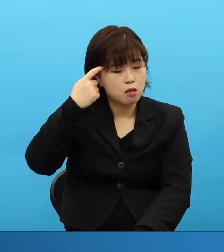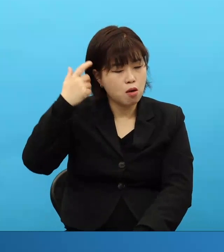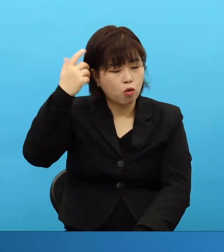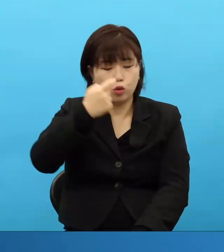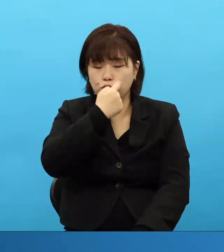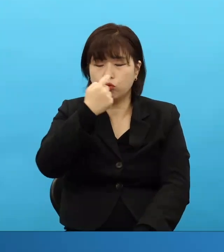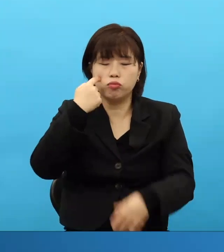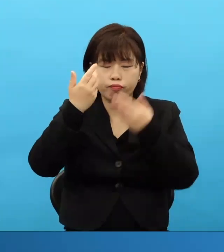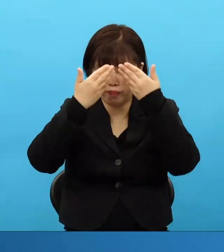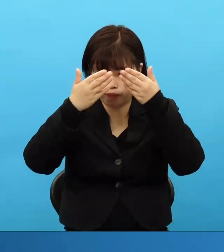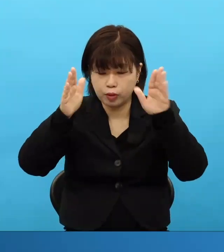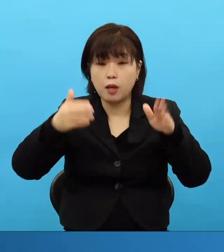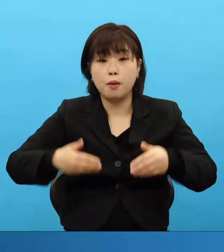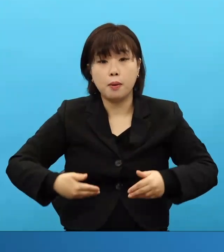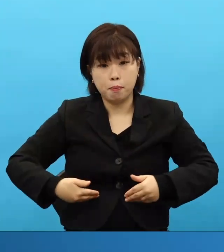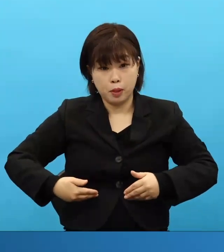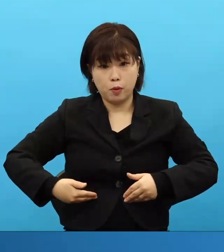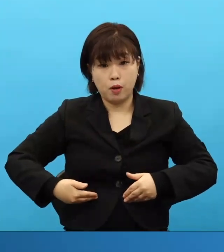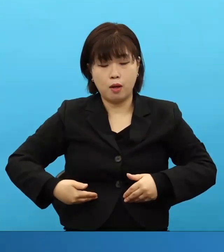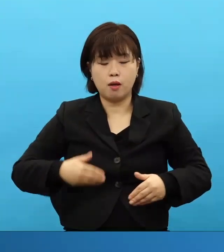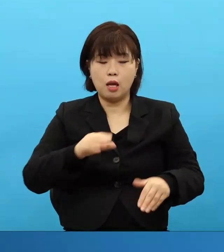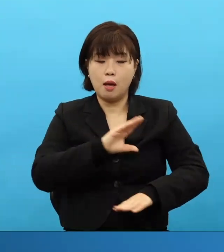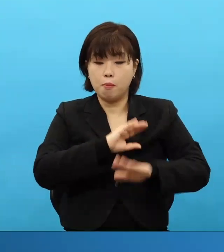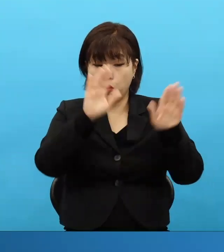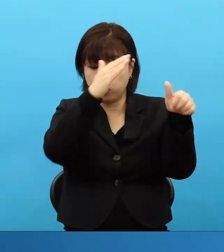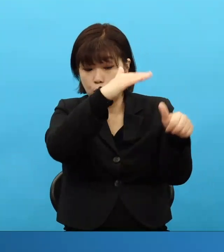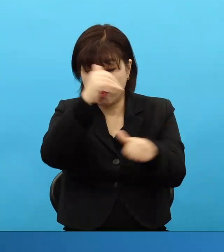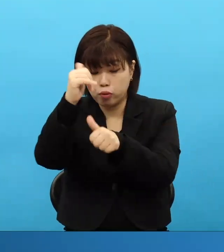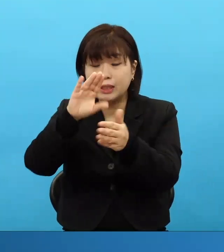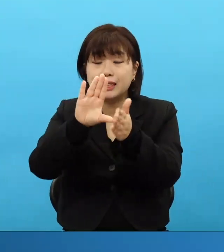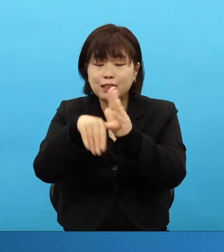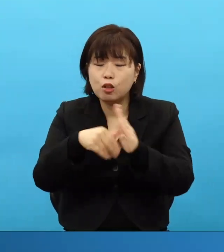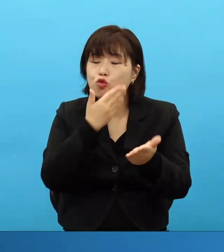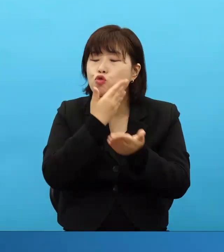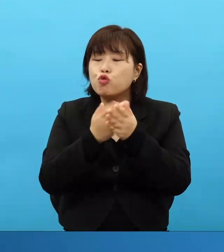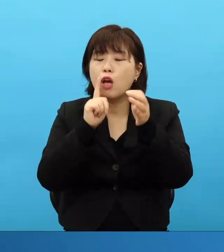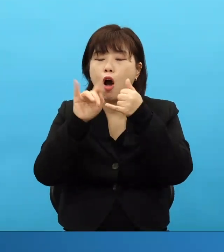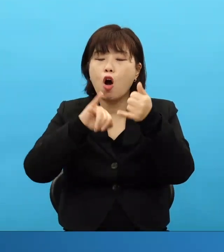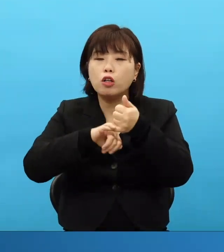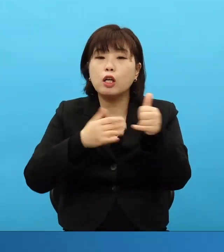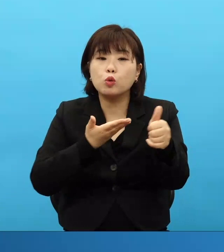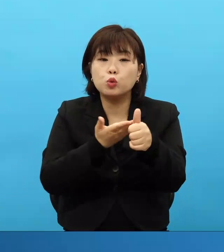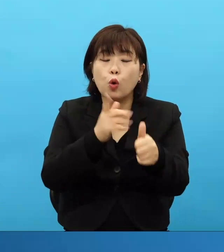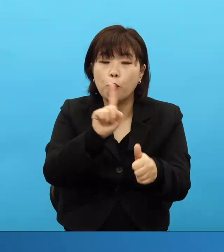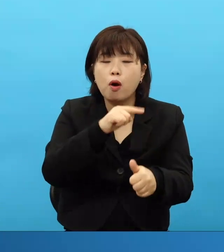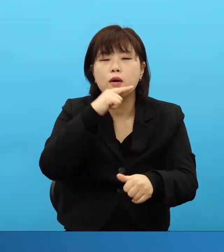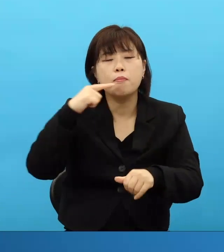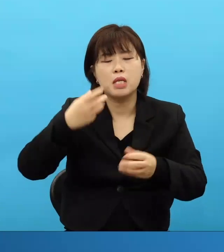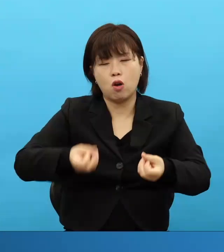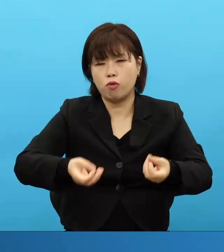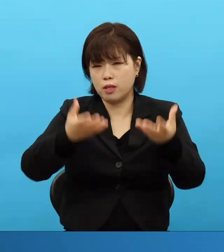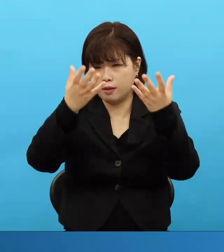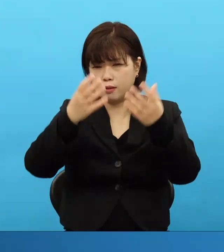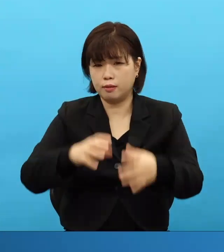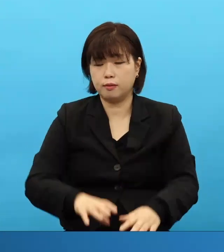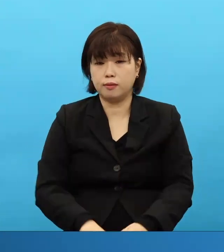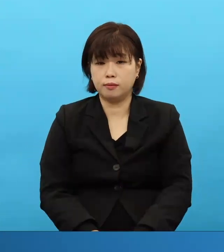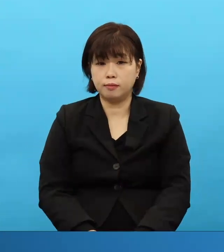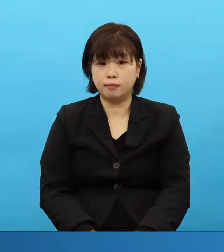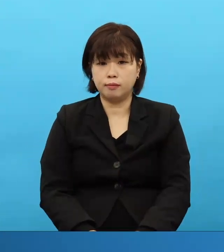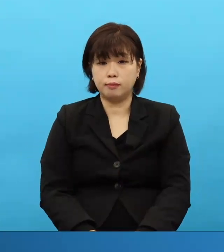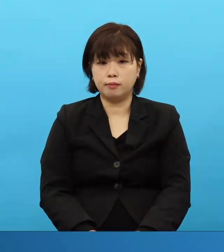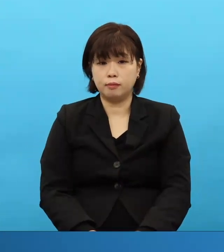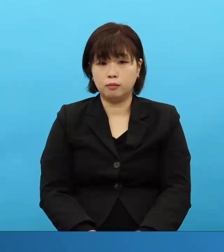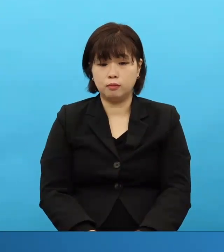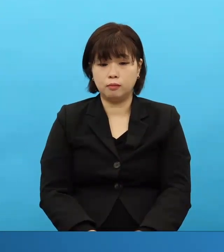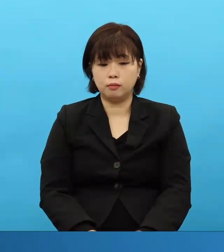need to really illuminate the spiritual things and reveal this. 목사님들이 사탄 귀신 얘기를 안 하니까 이제는 불신자가 하기 시작했어요. Because pastors are not